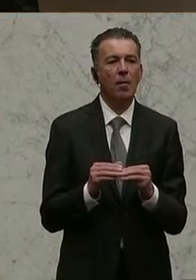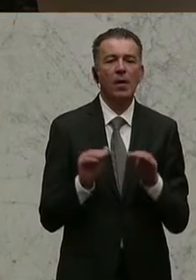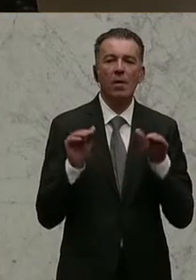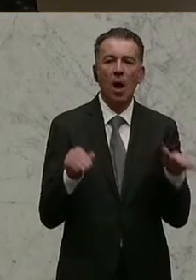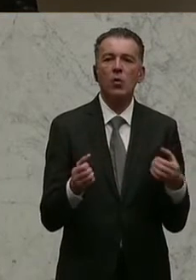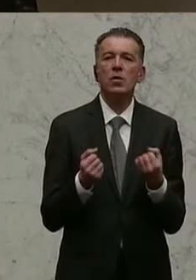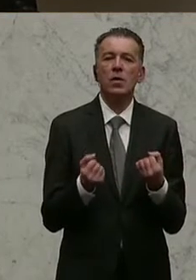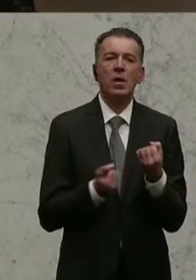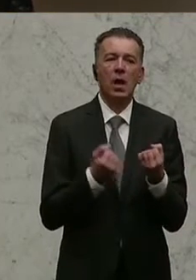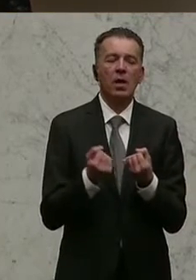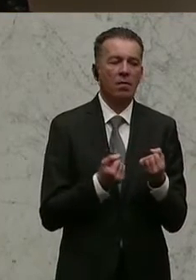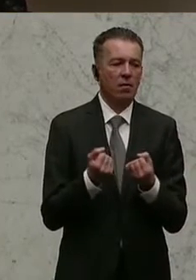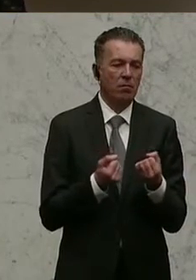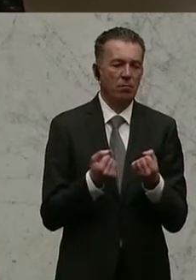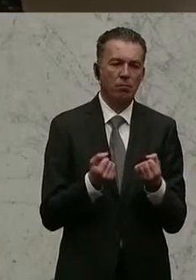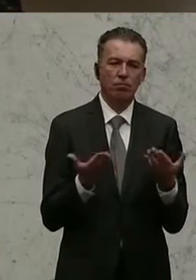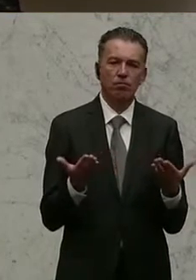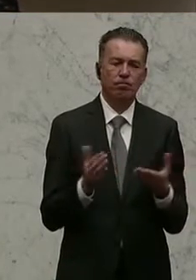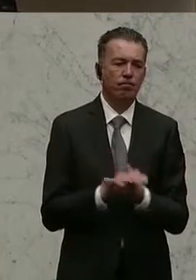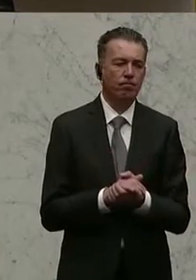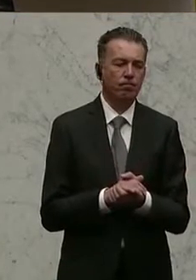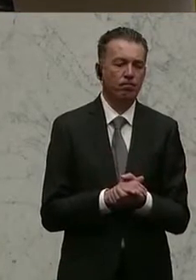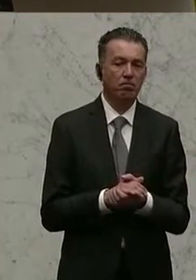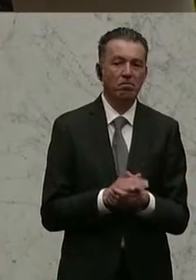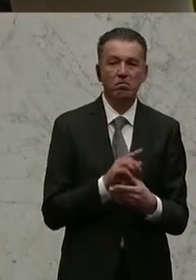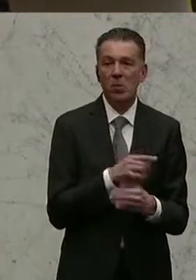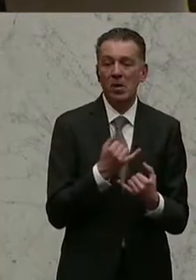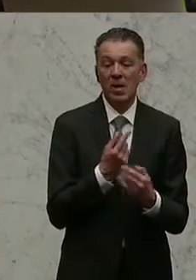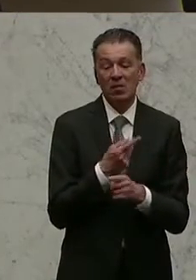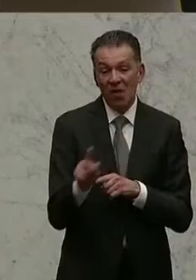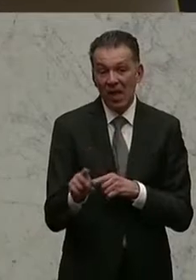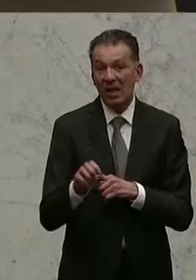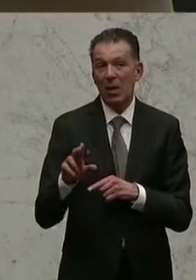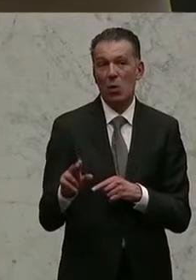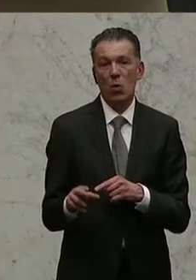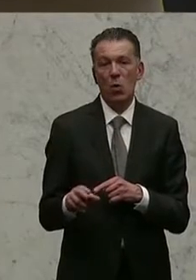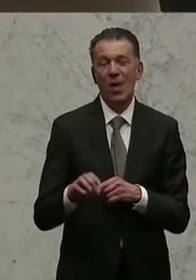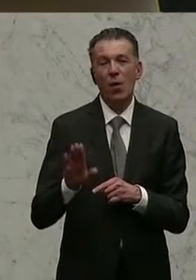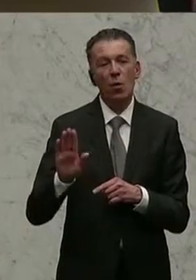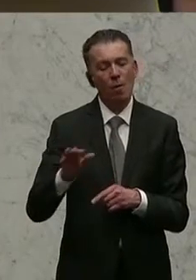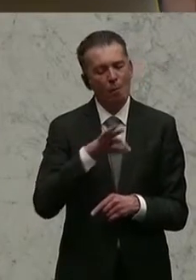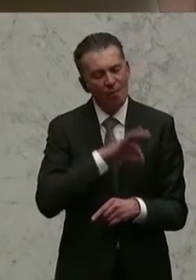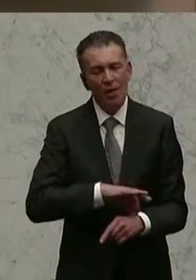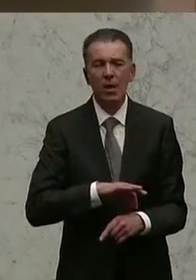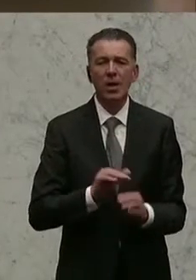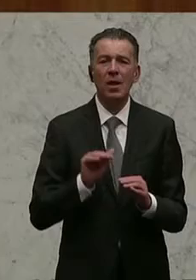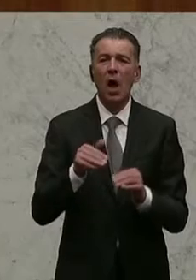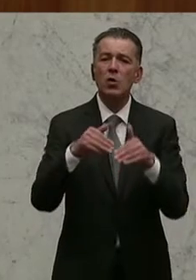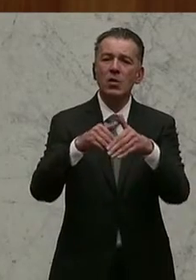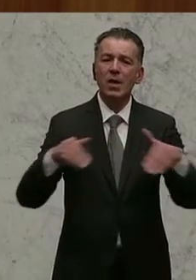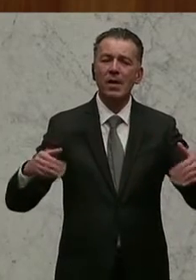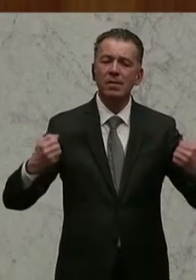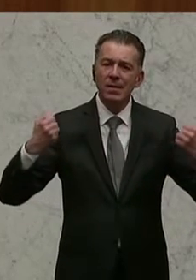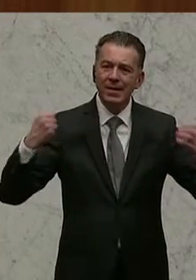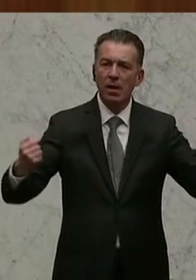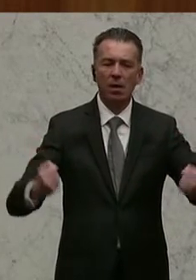und sicherheitspolitischen Konzeptes. Und das fällt der Europäischen Union. Die Europäische Union ist verpflichtet, die Außengrenze zu